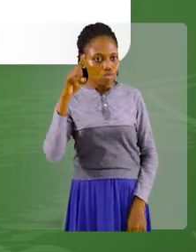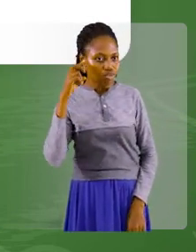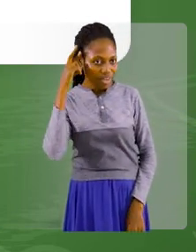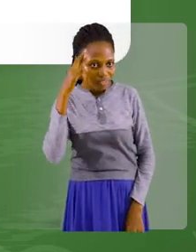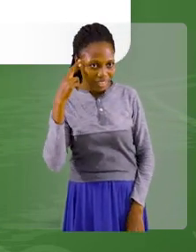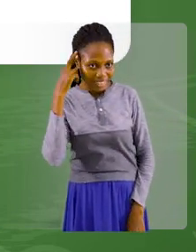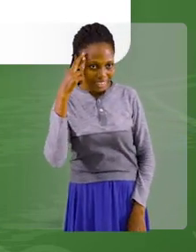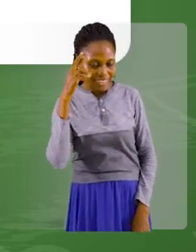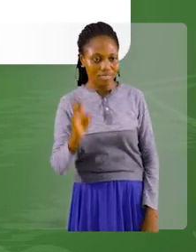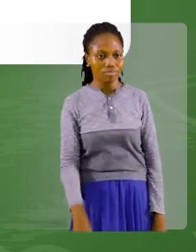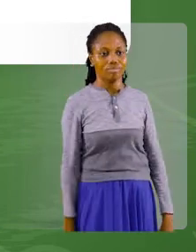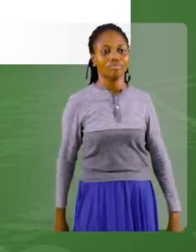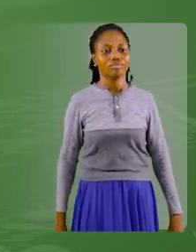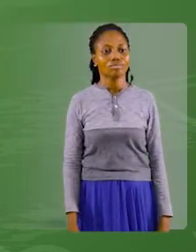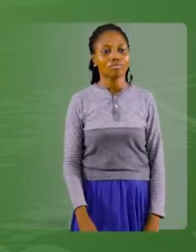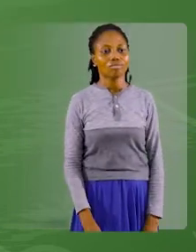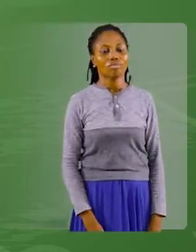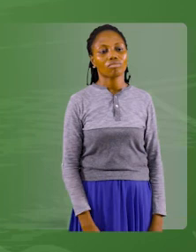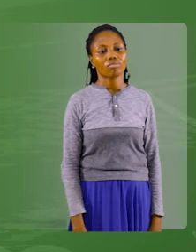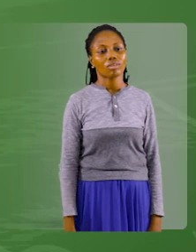nous passons à la correction.